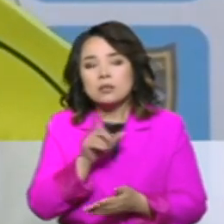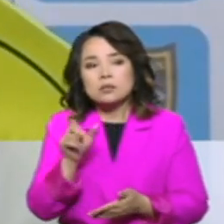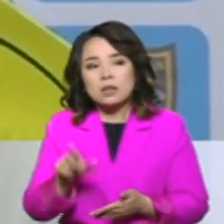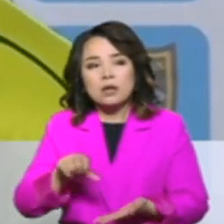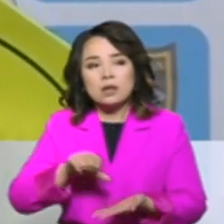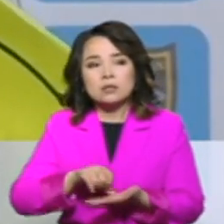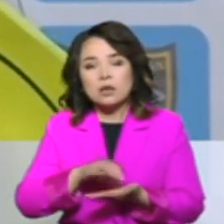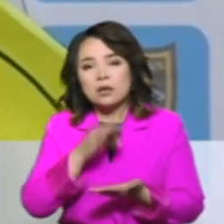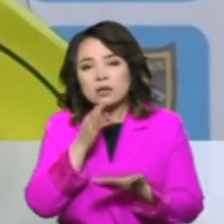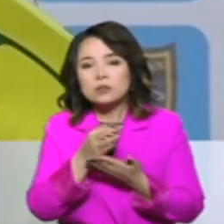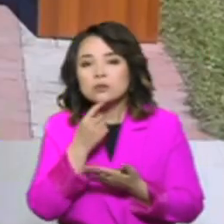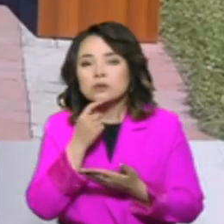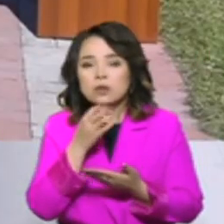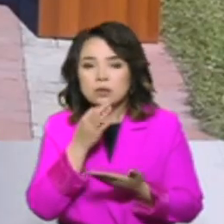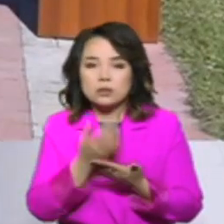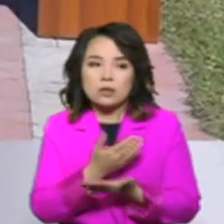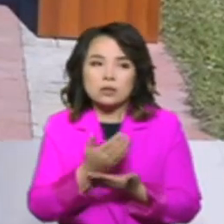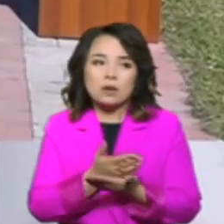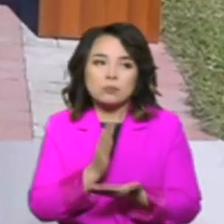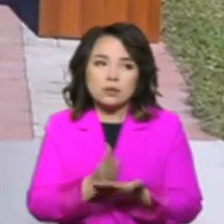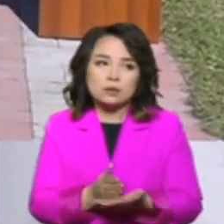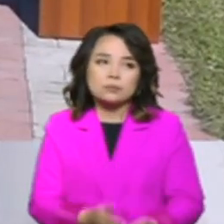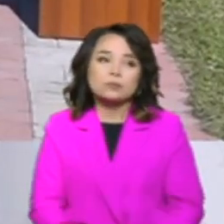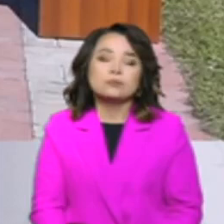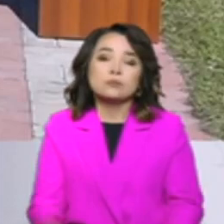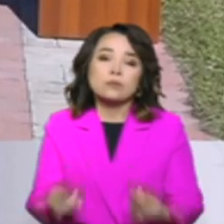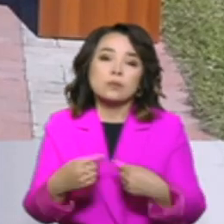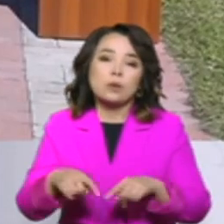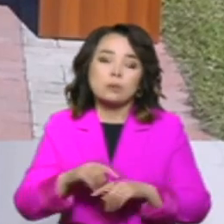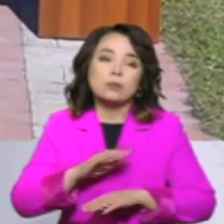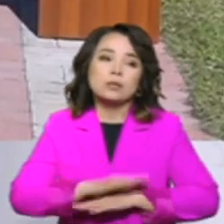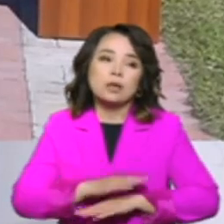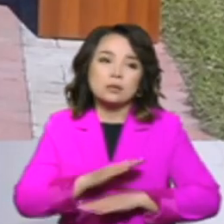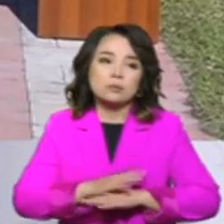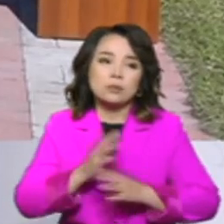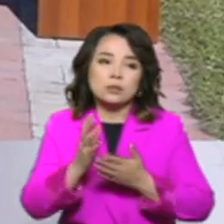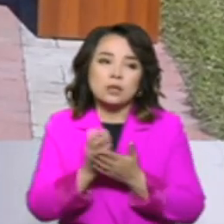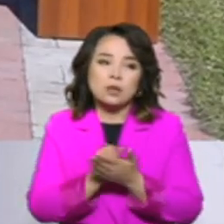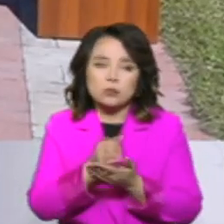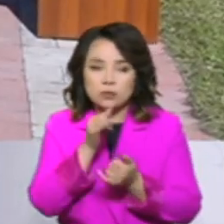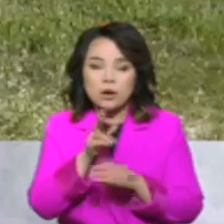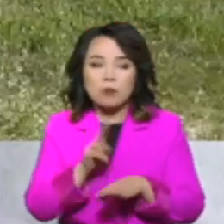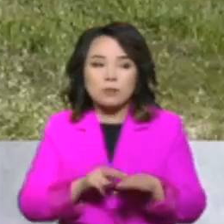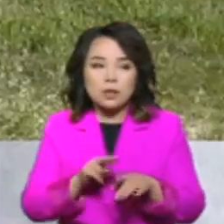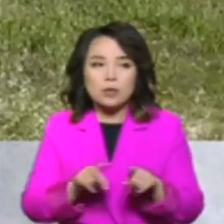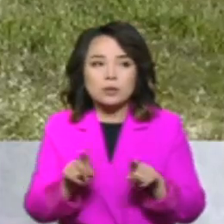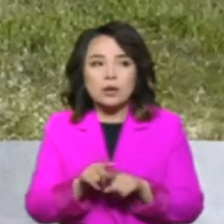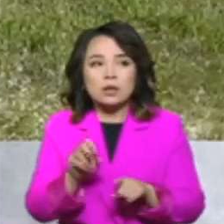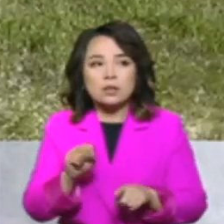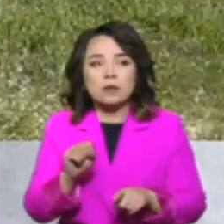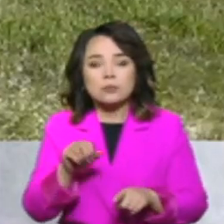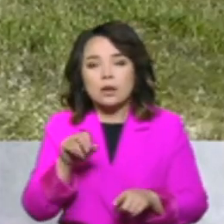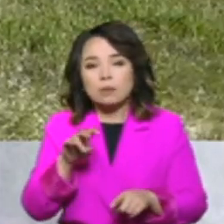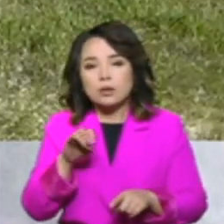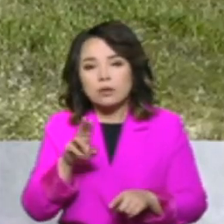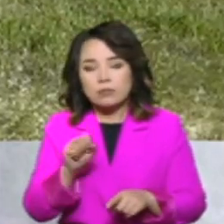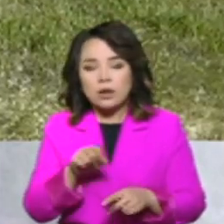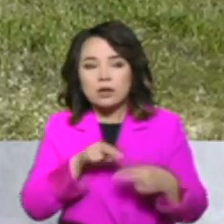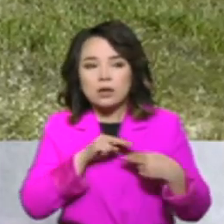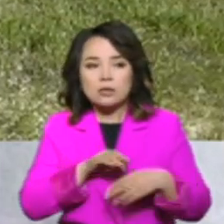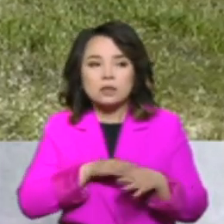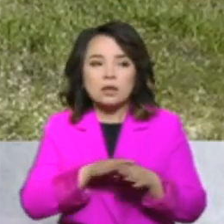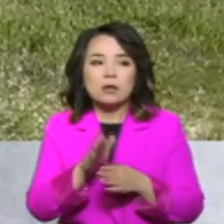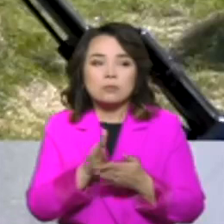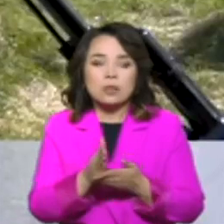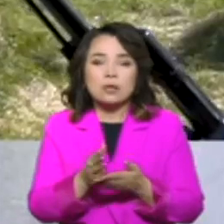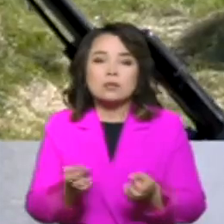айта алмасымыз анық. Қоғамдық тәртіпті сақтау ғана емес, полицияда Әсел Әбдіраманова еңбек етпеген сала жоқ.